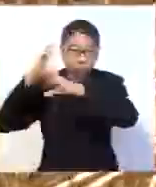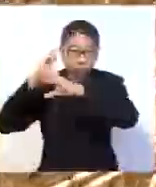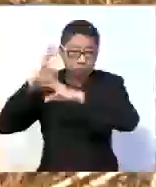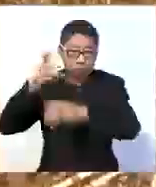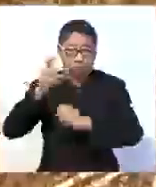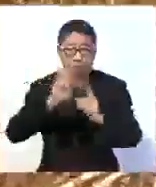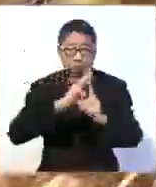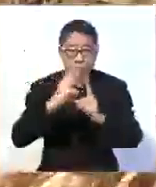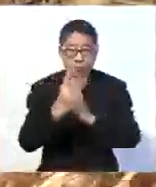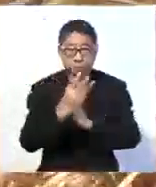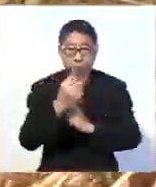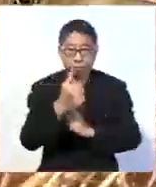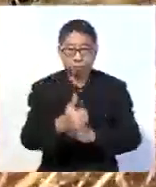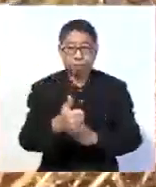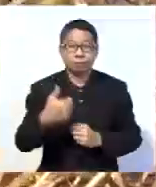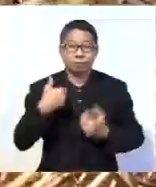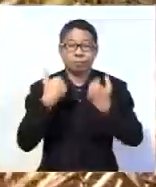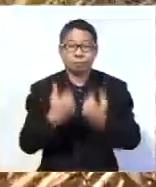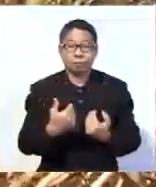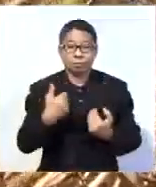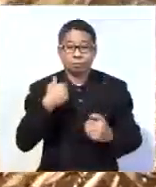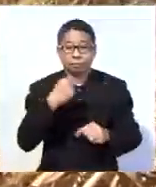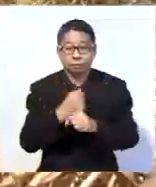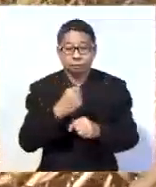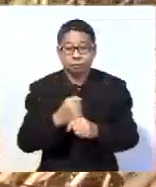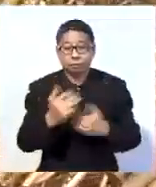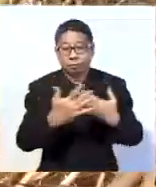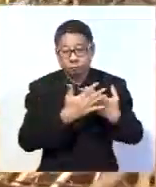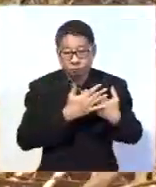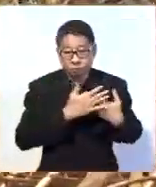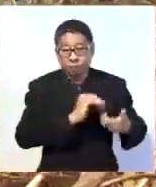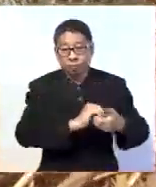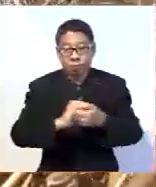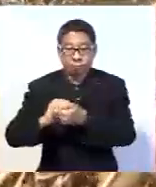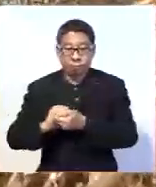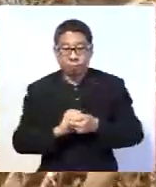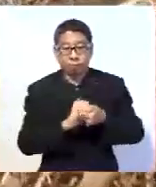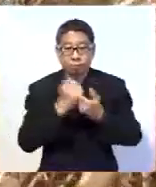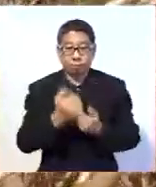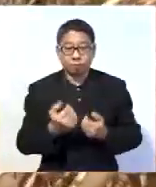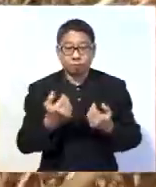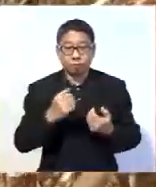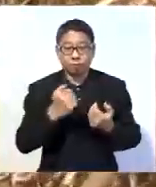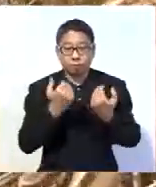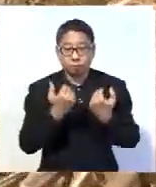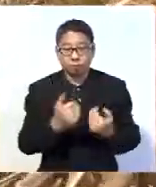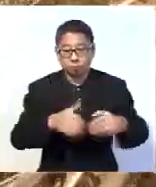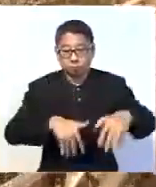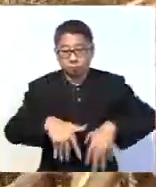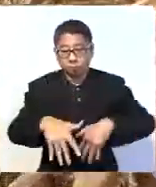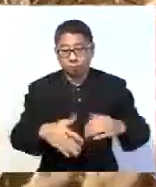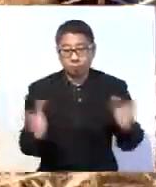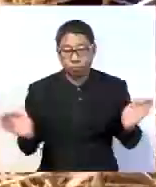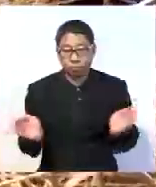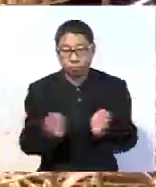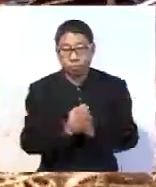ณีวัฒนธรรมอันดีของพื้นที่รวมทั้งเป็นการสร้างความรักความสามัคคีความปรองดองของประชาชนให้